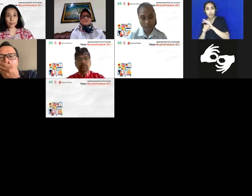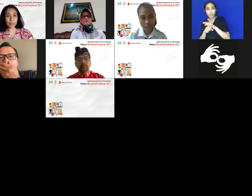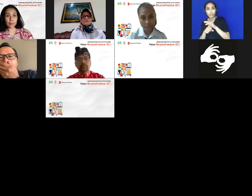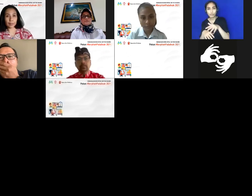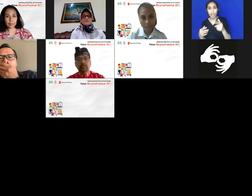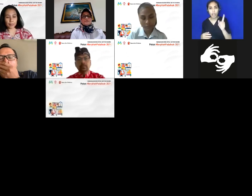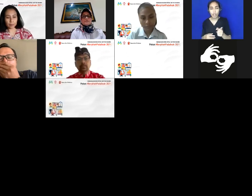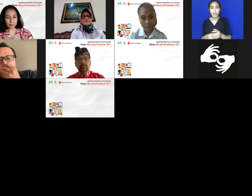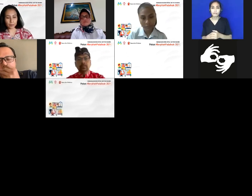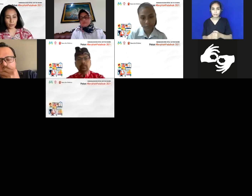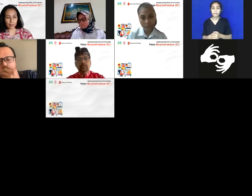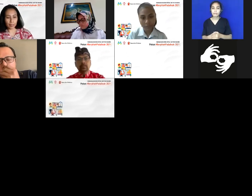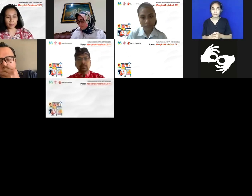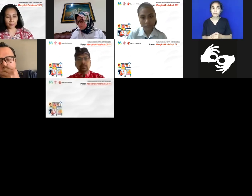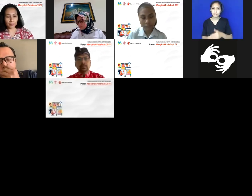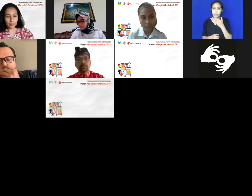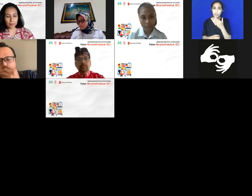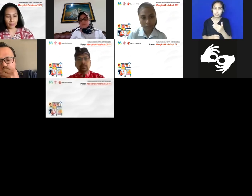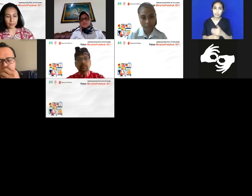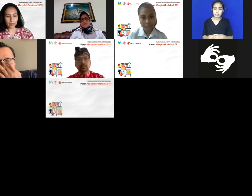ada 2 pertanyaan lagi, 3.